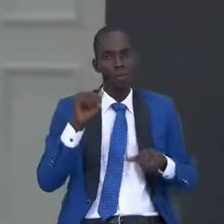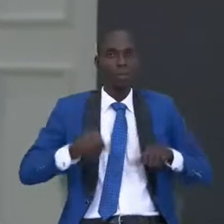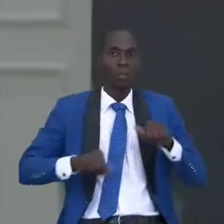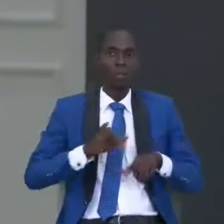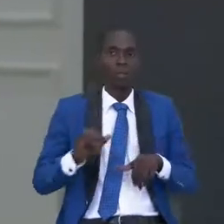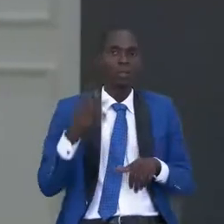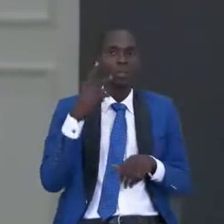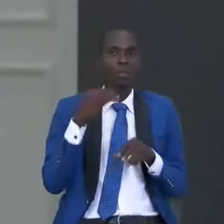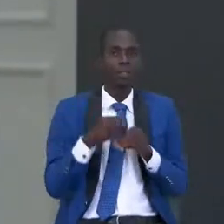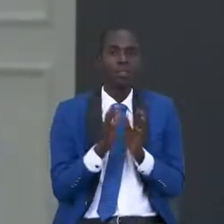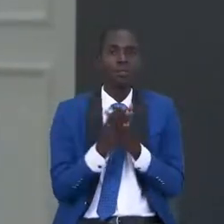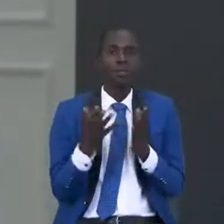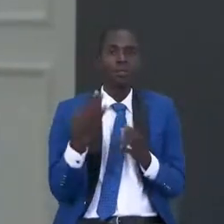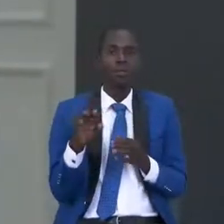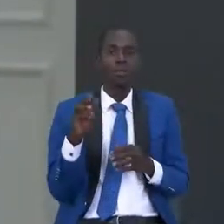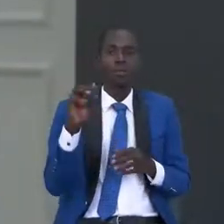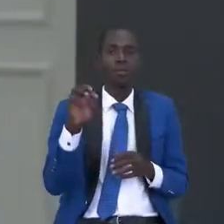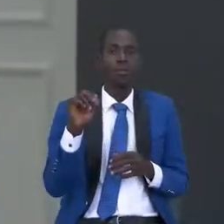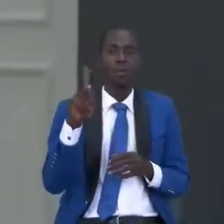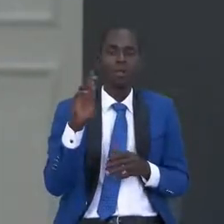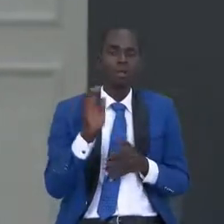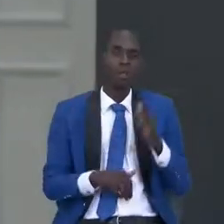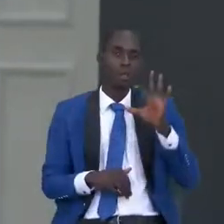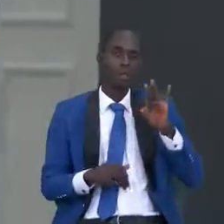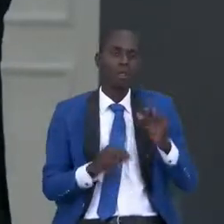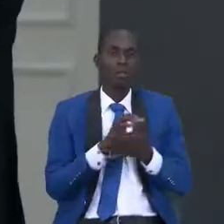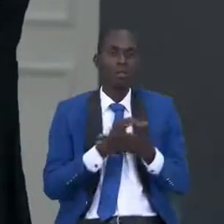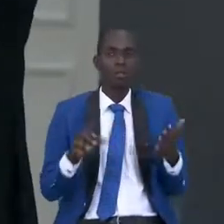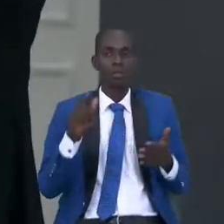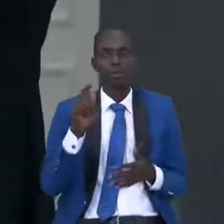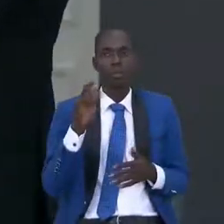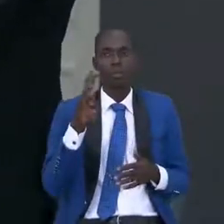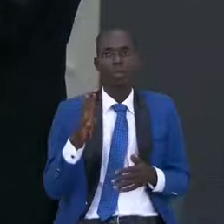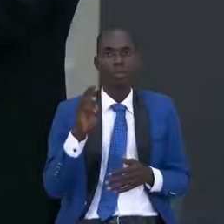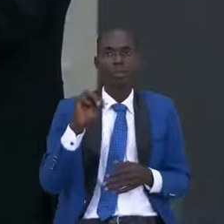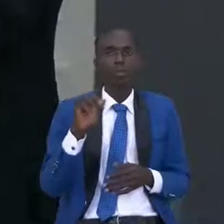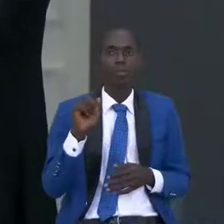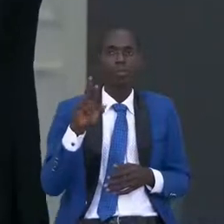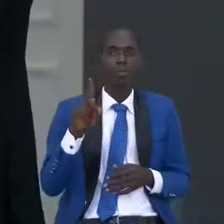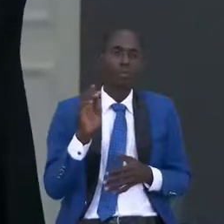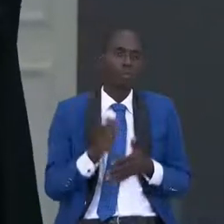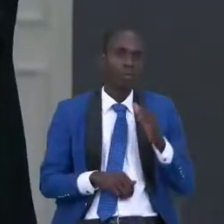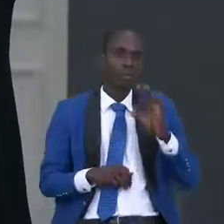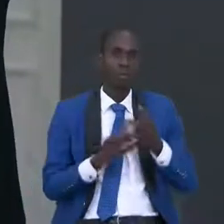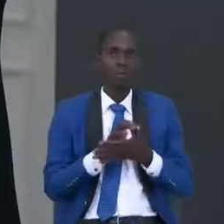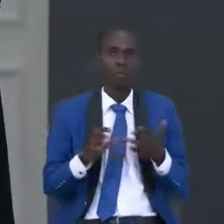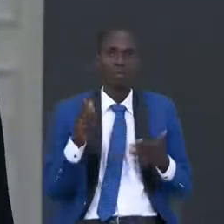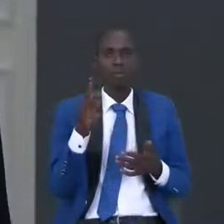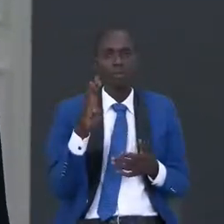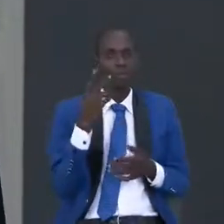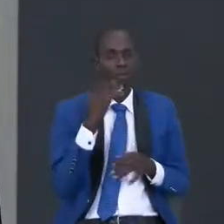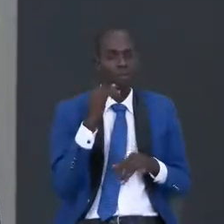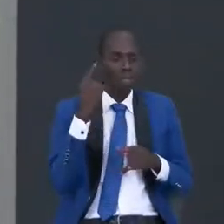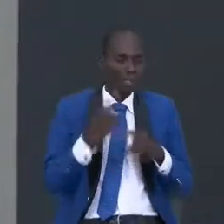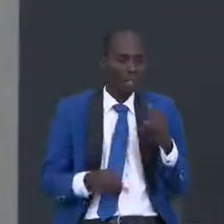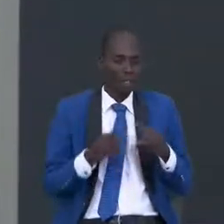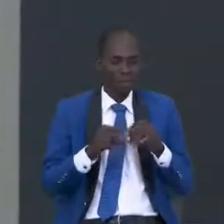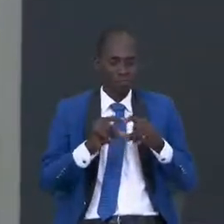9, verset 24. La dernière phrase vient au secours